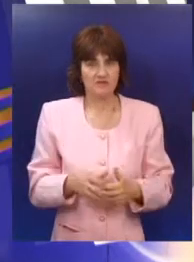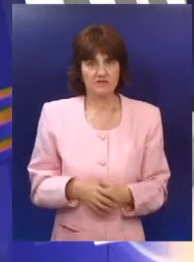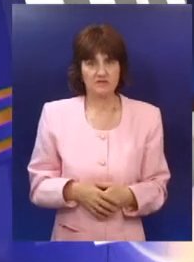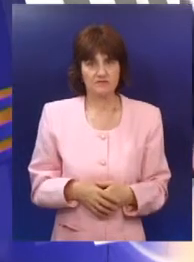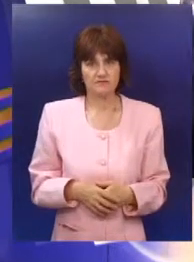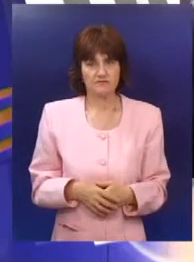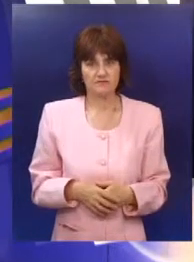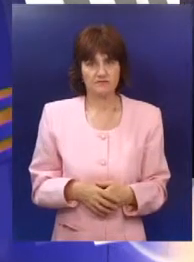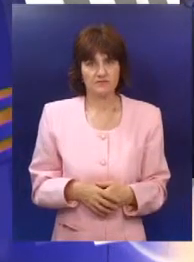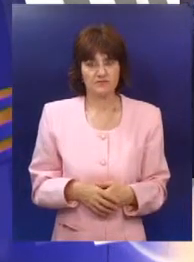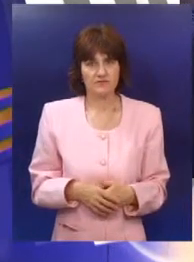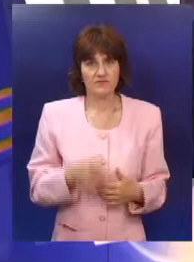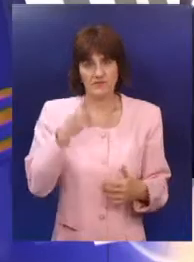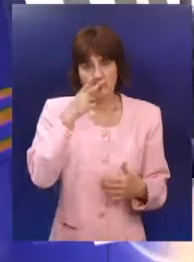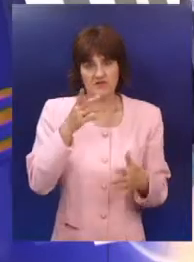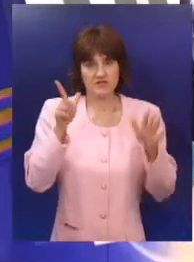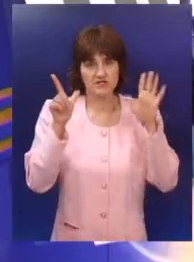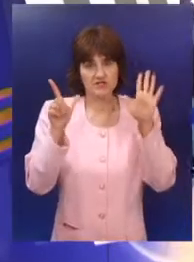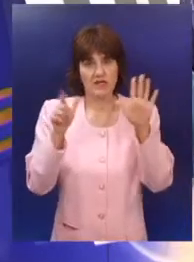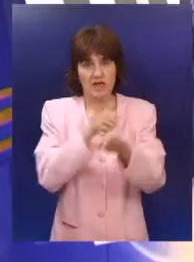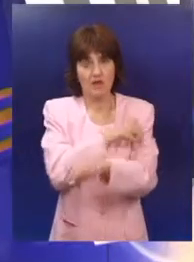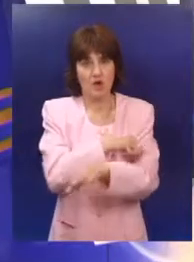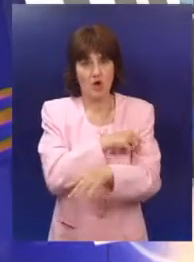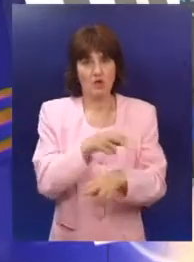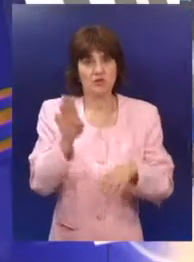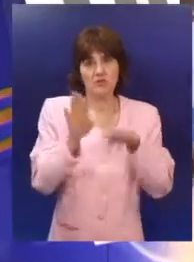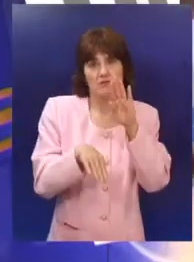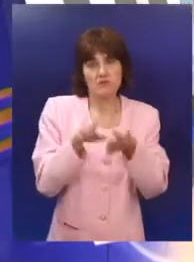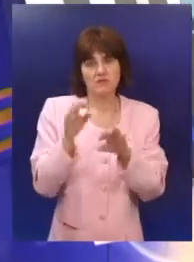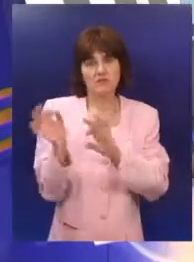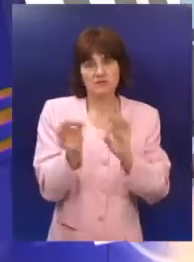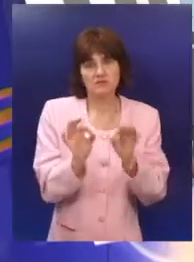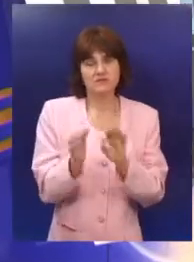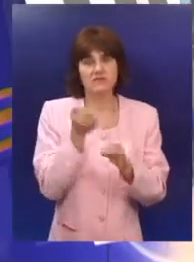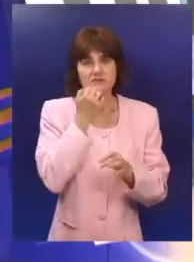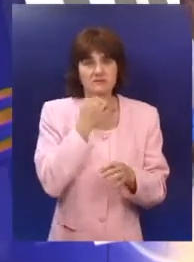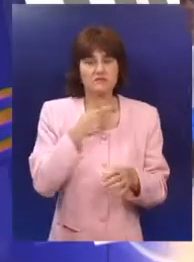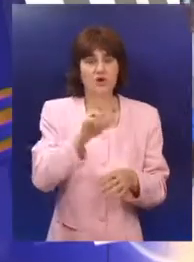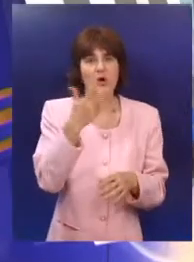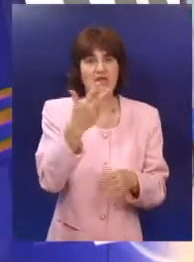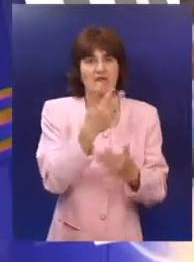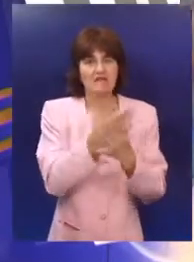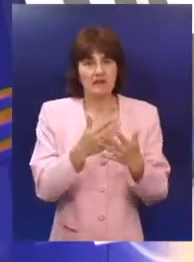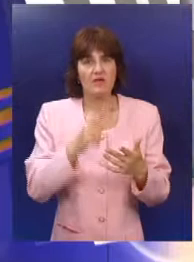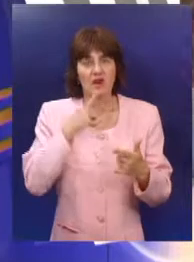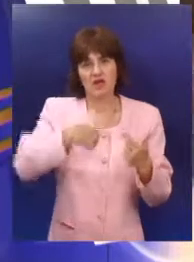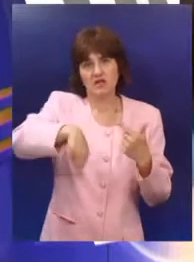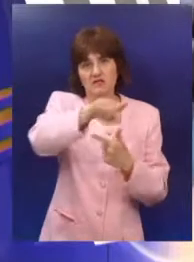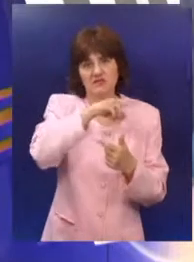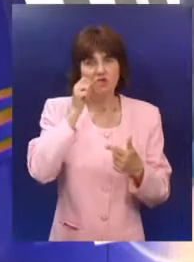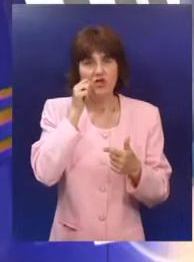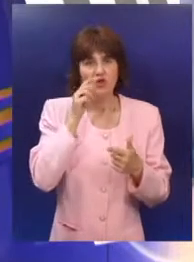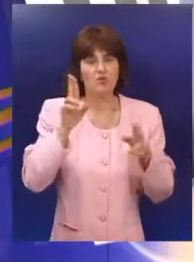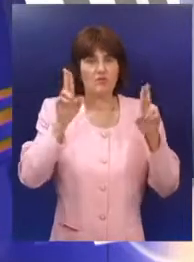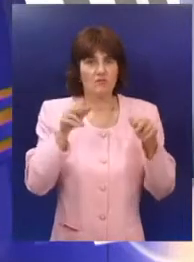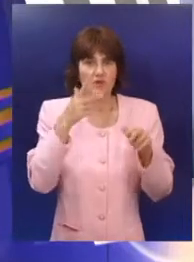televizija. Nakon 7 godina rekonstrukcije i uloženih preko 130 miliona dinara, Subotičani i građani Severnobačkog